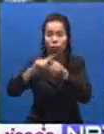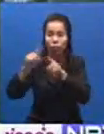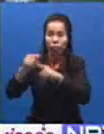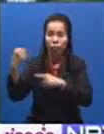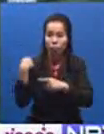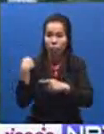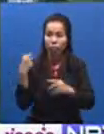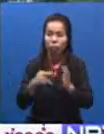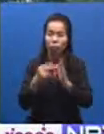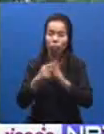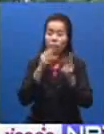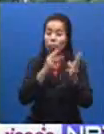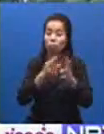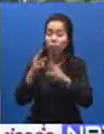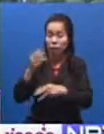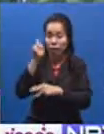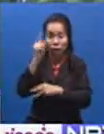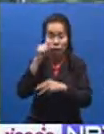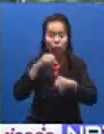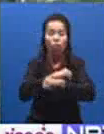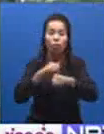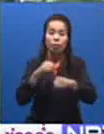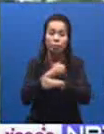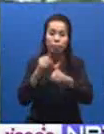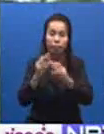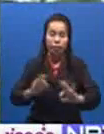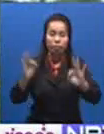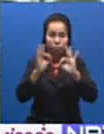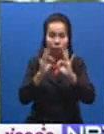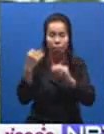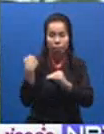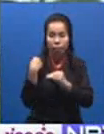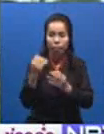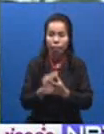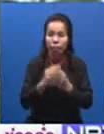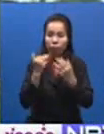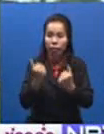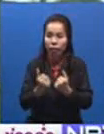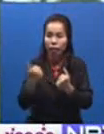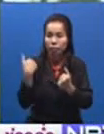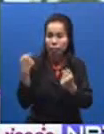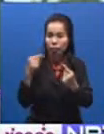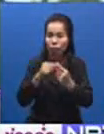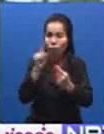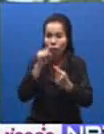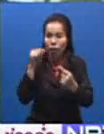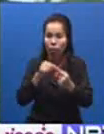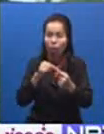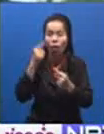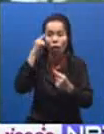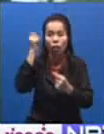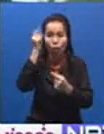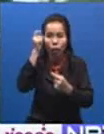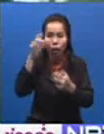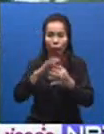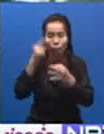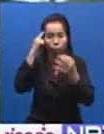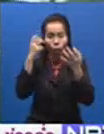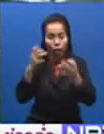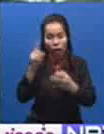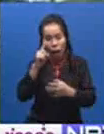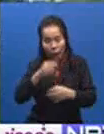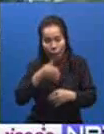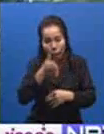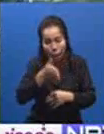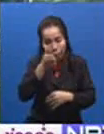เรื่องของการออกกำลังกายด้วยที่สำคัญนะคะเป็นการรณรงค์ด้วยนะคะให้เราได้รู้จักหัวหินในแง่มุมต่